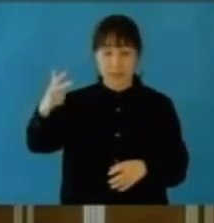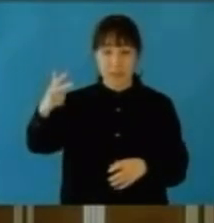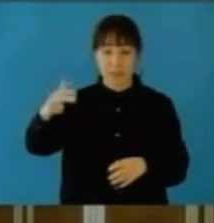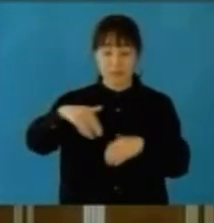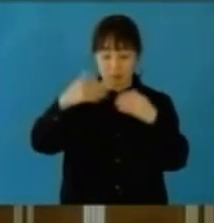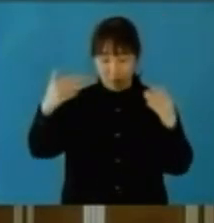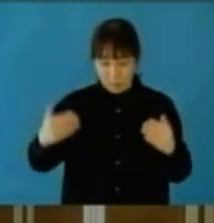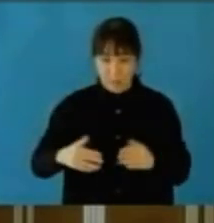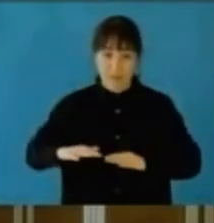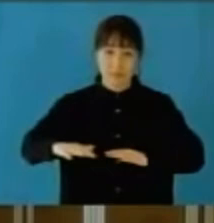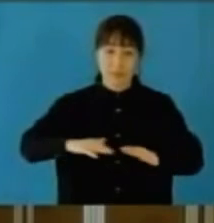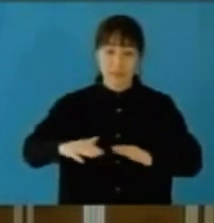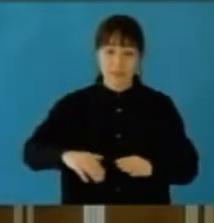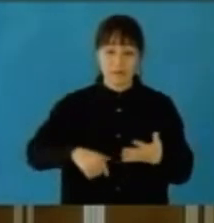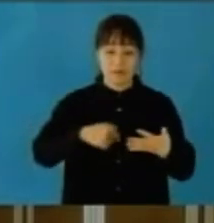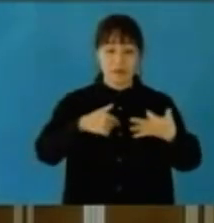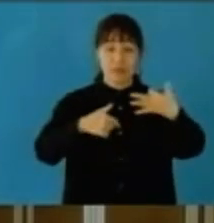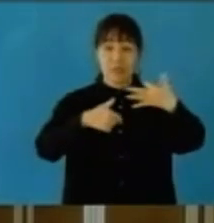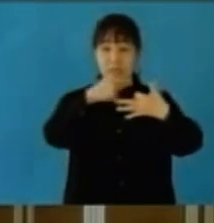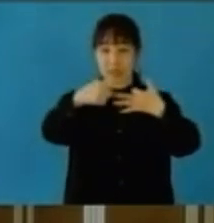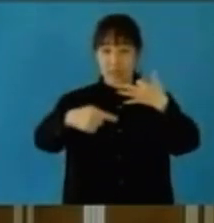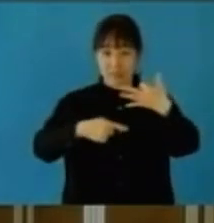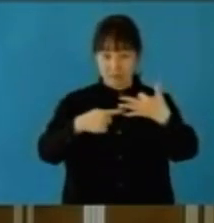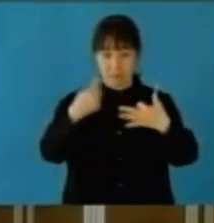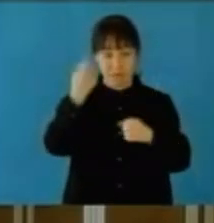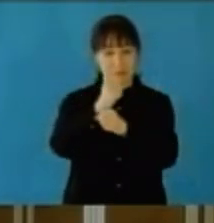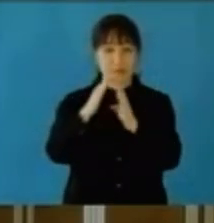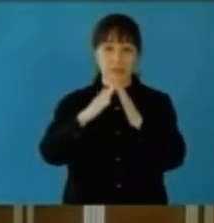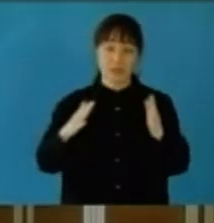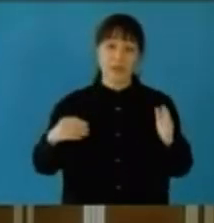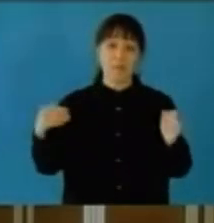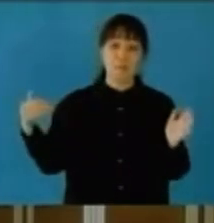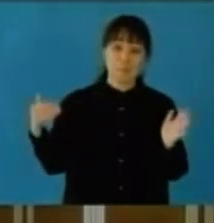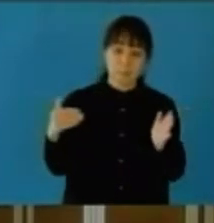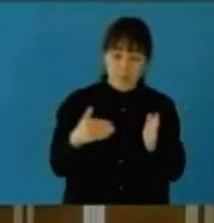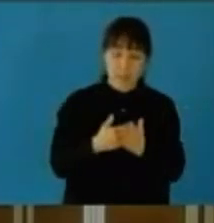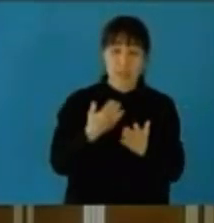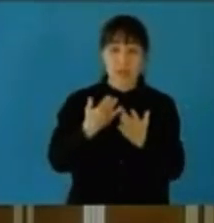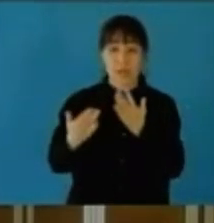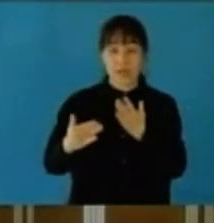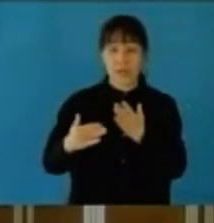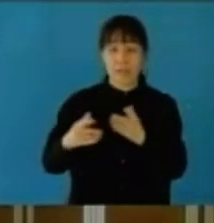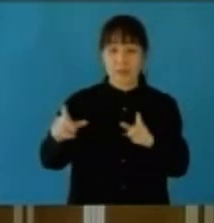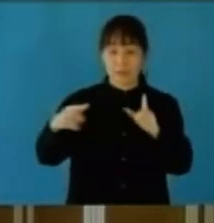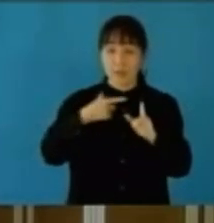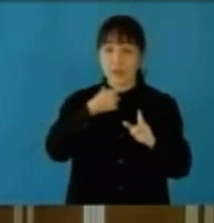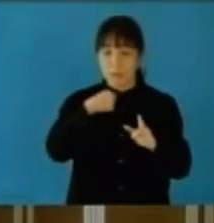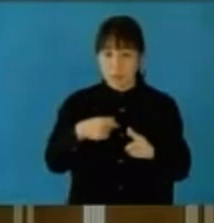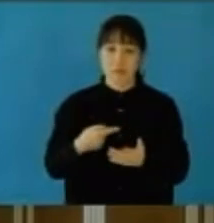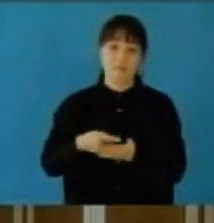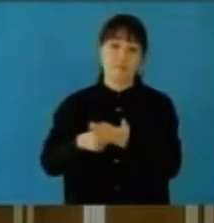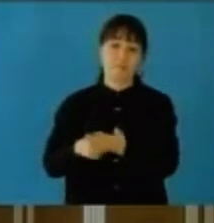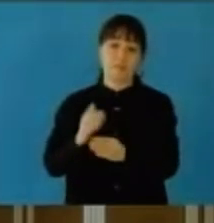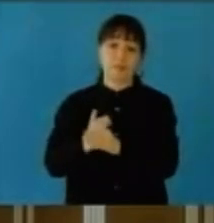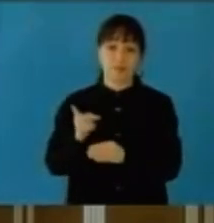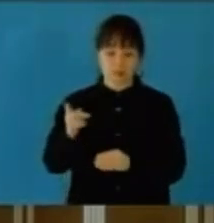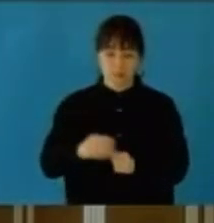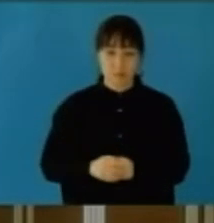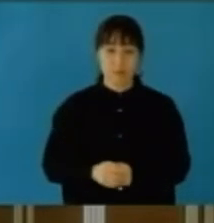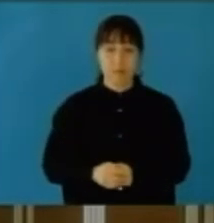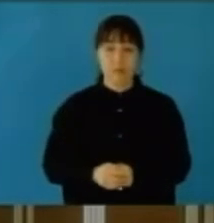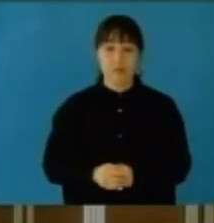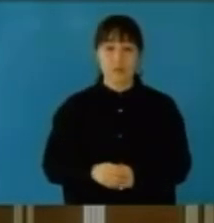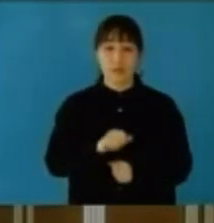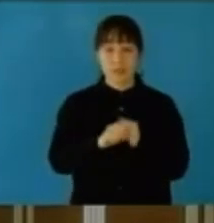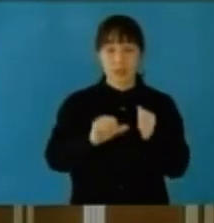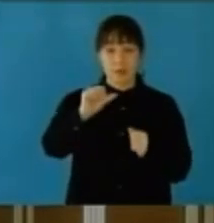8項目の課題について第5回検討委員会までに明らかにしていただくよう要請していたところでございます。これに対し第